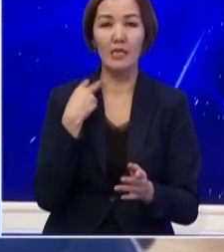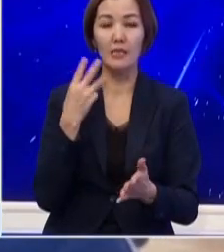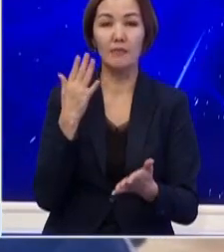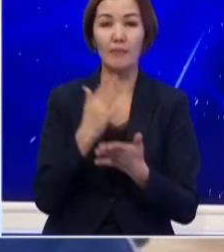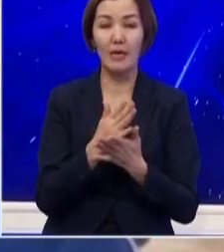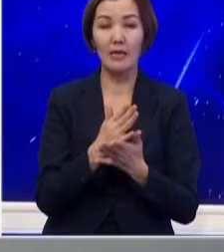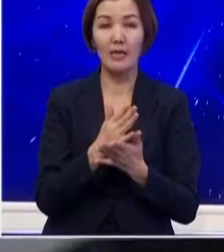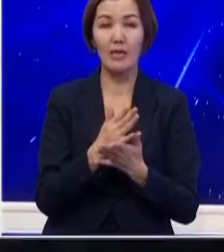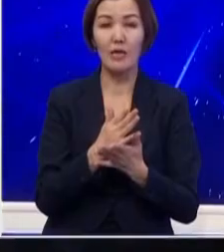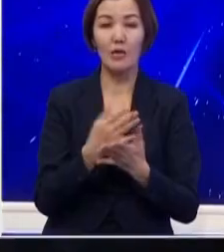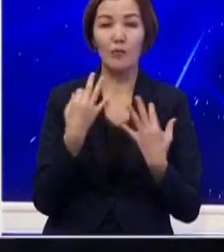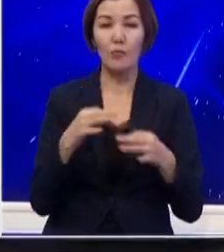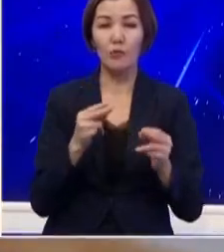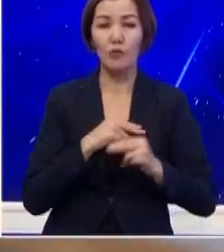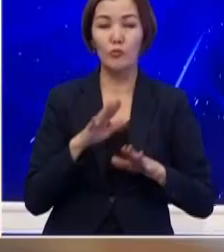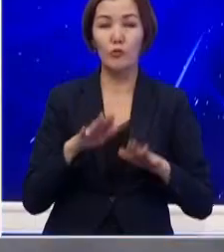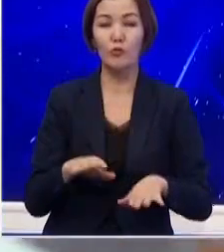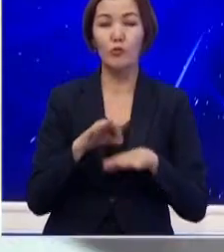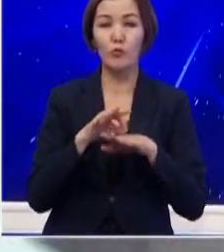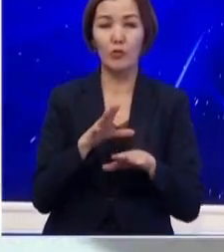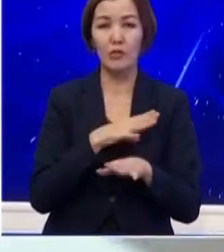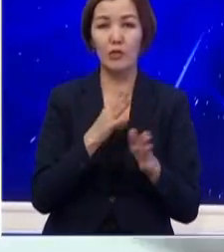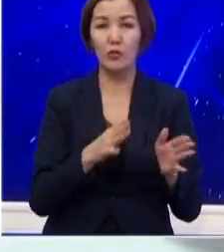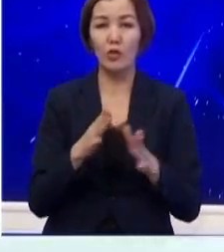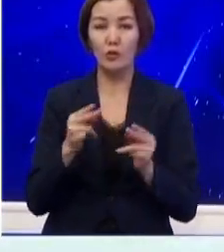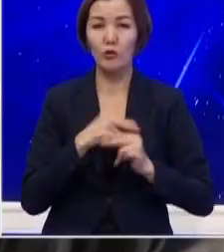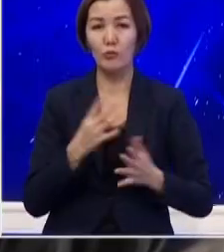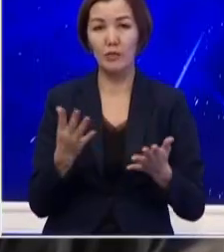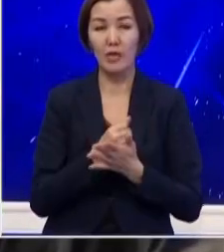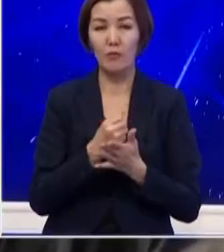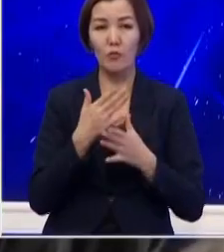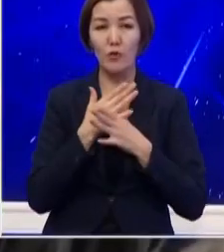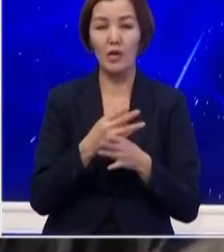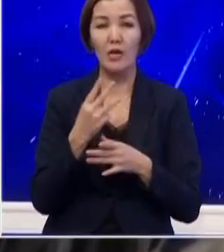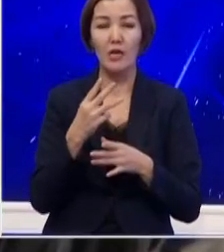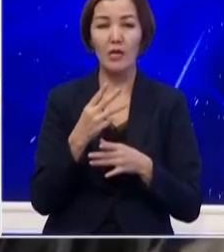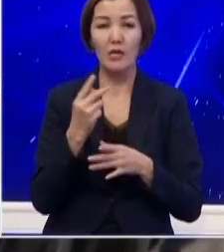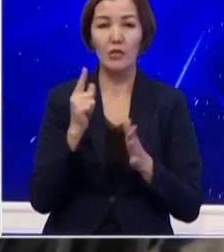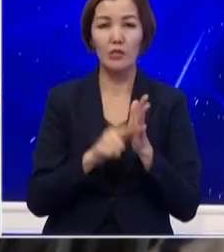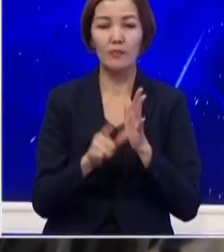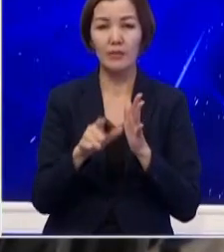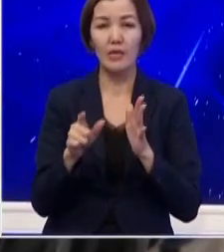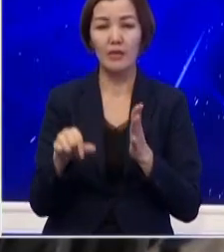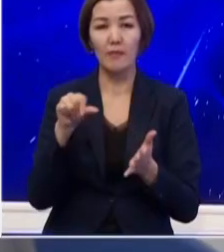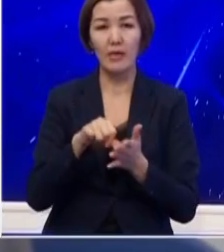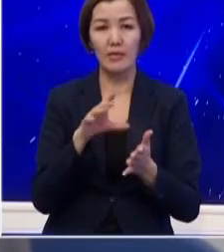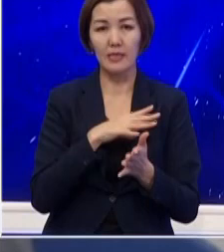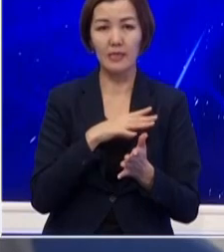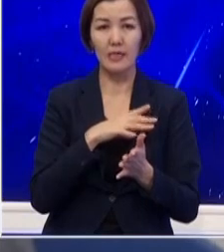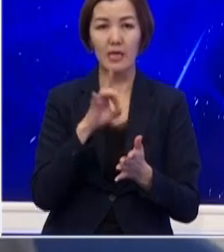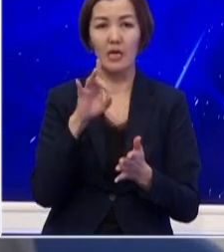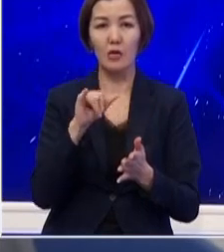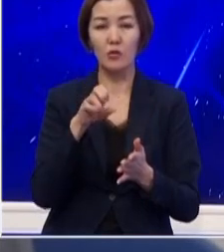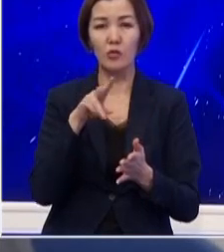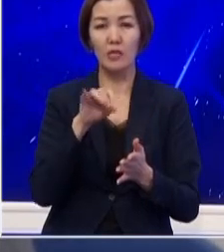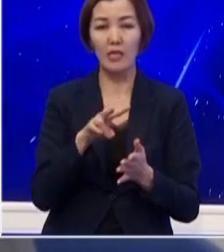тұлғаларға арнап, бос орындар жәрмеңкесін өткізді. Тұрақты жұмыс орнын табу мақсатында жәрмеңкеге 70-ден аса азамат келді. Бірі Руслан